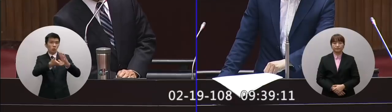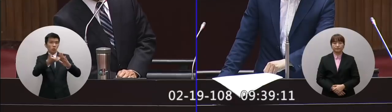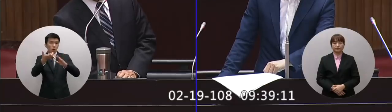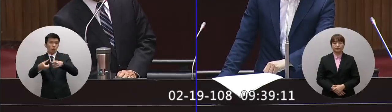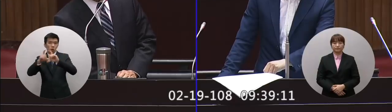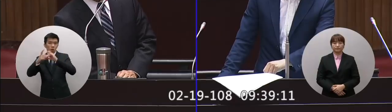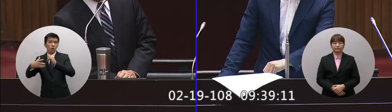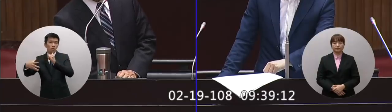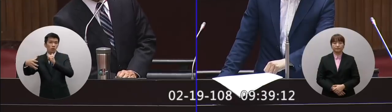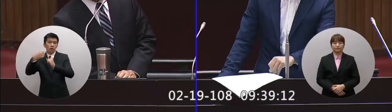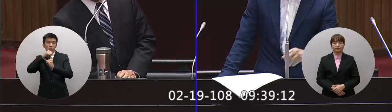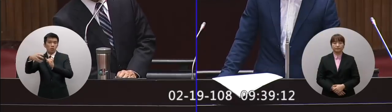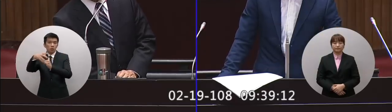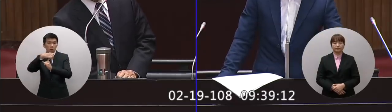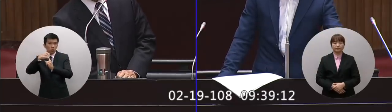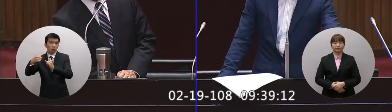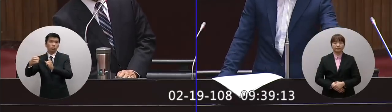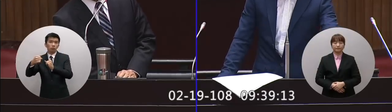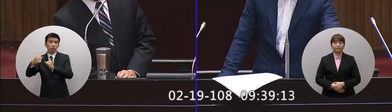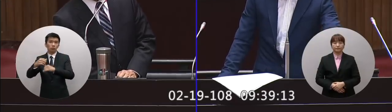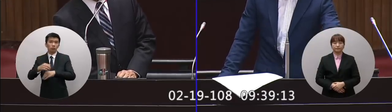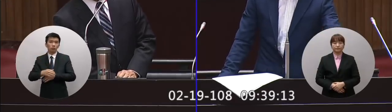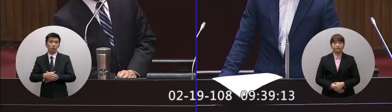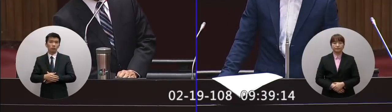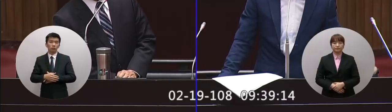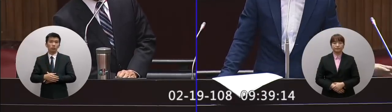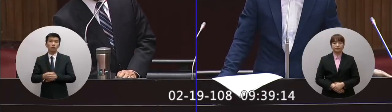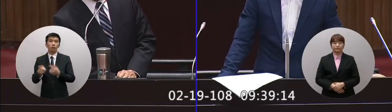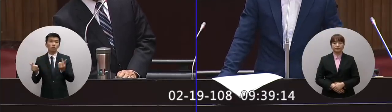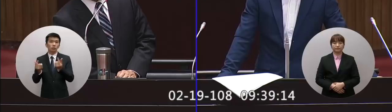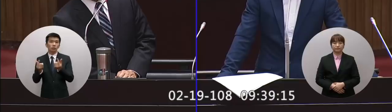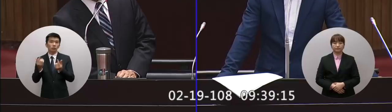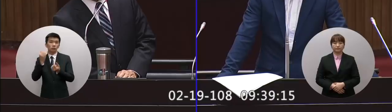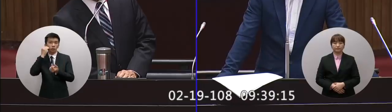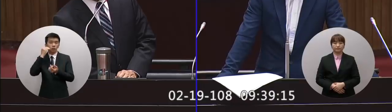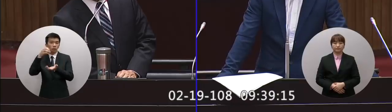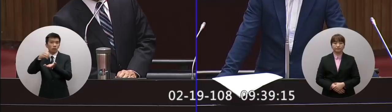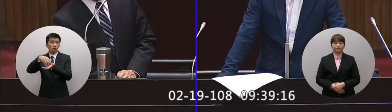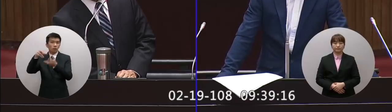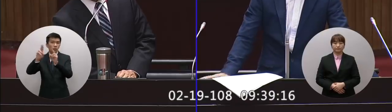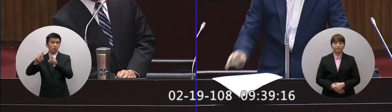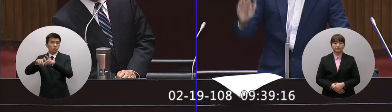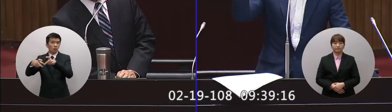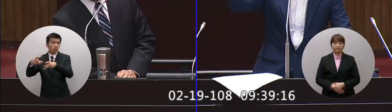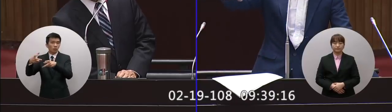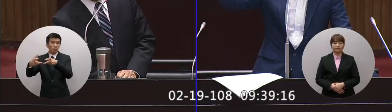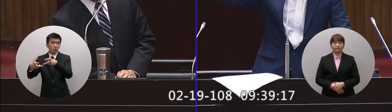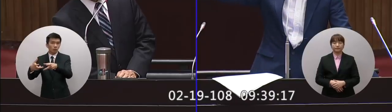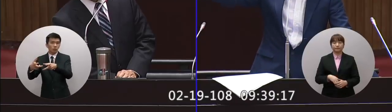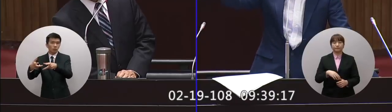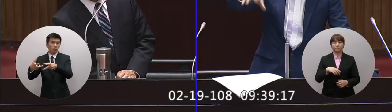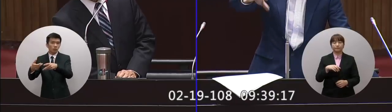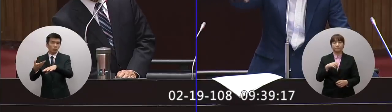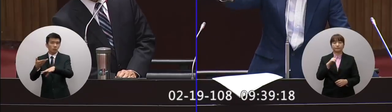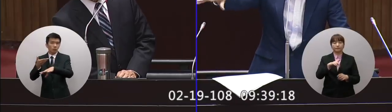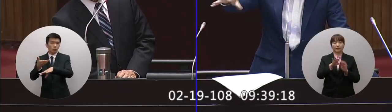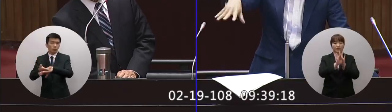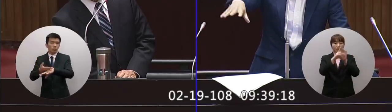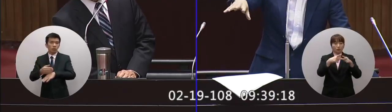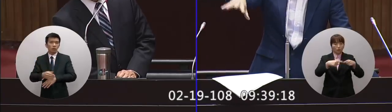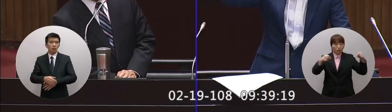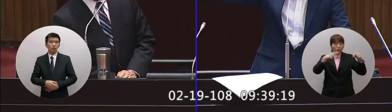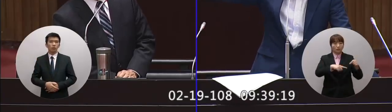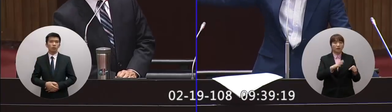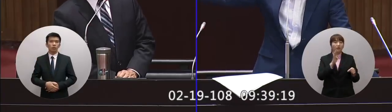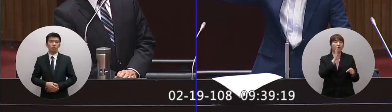是核能电厂放在台湾本岛核能电厂， 就是把兰屿的这些